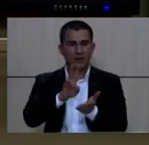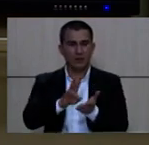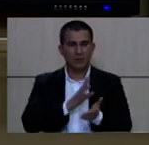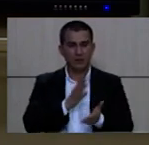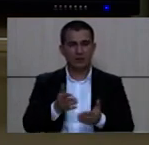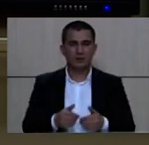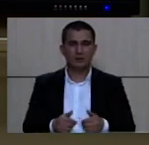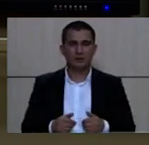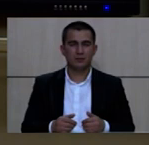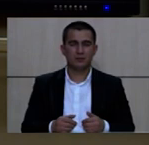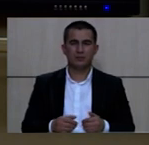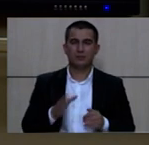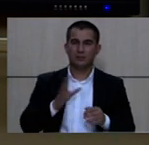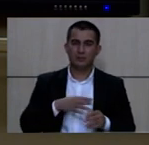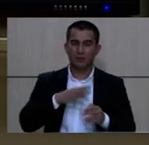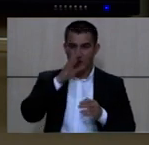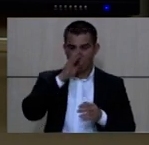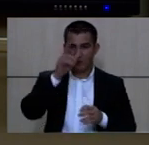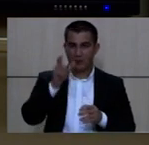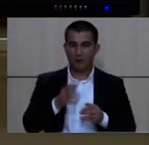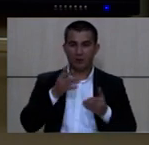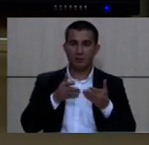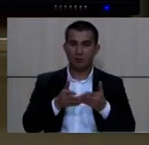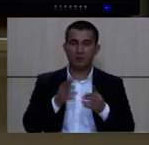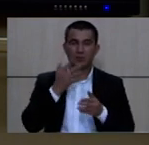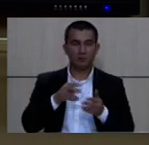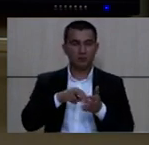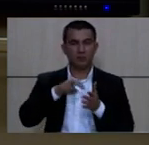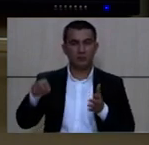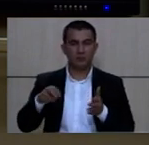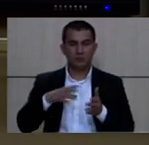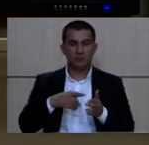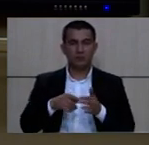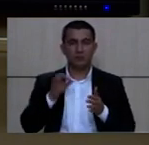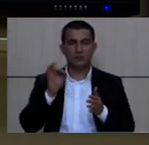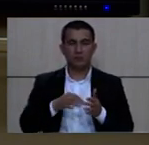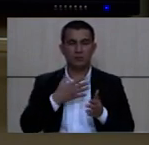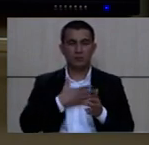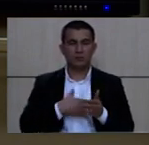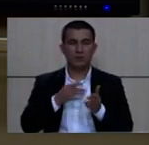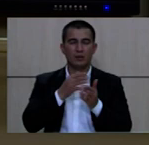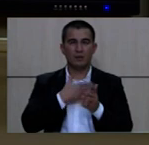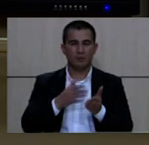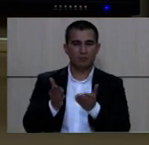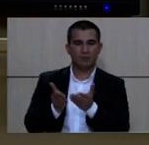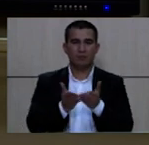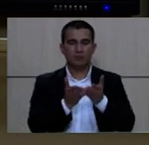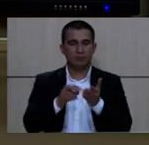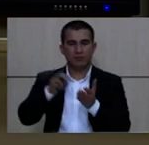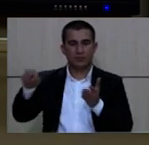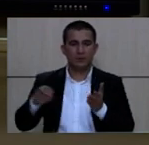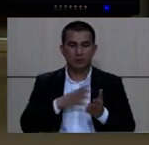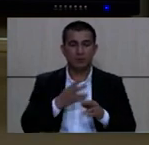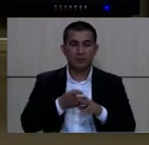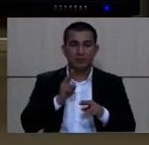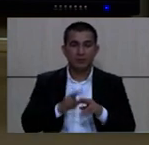edi. Bola qayiqdan sakragandan so'ng u tinch turdi, ya'ni uning tezligi 0 ga teng. VB shtrihimiz